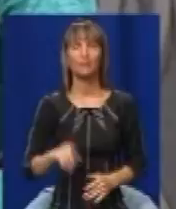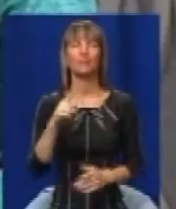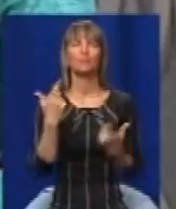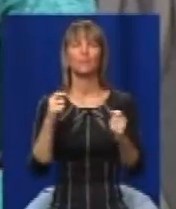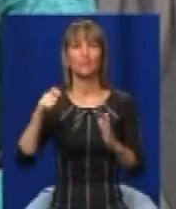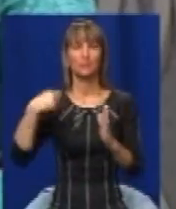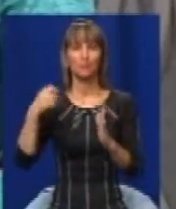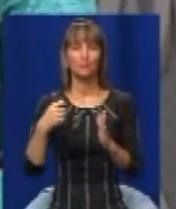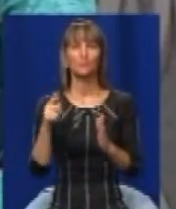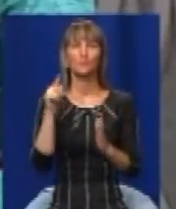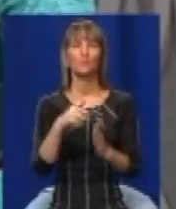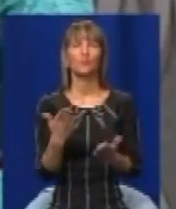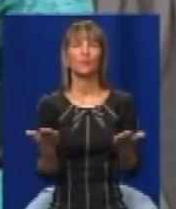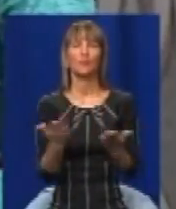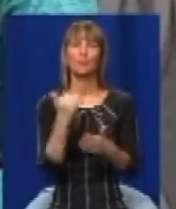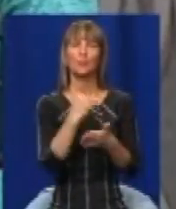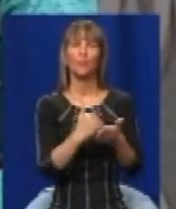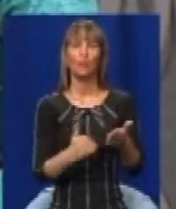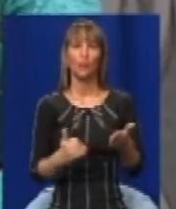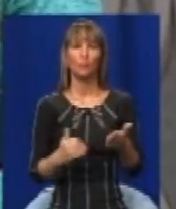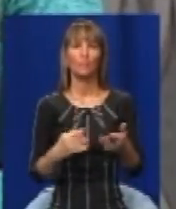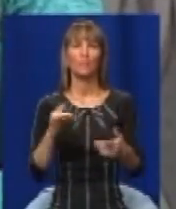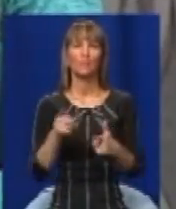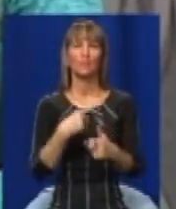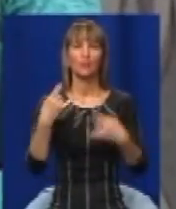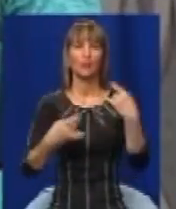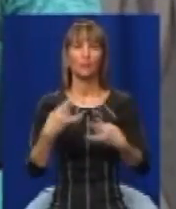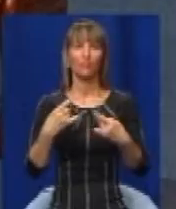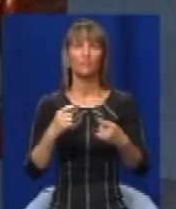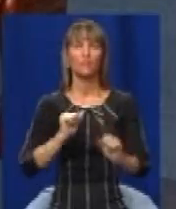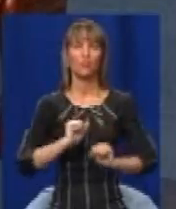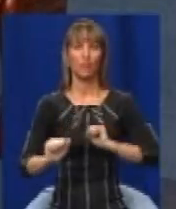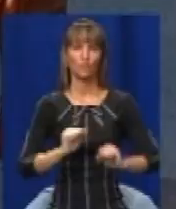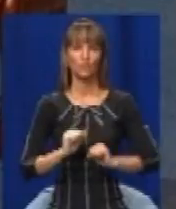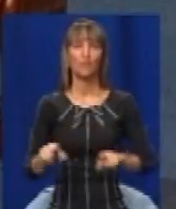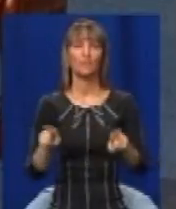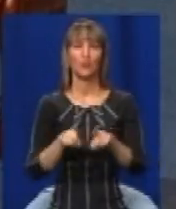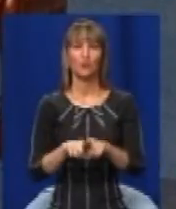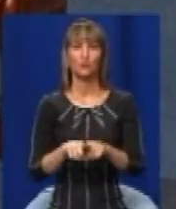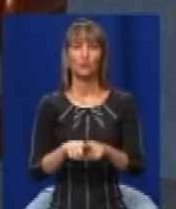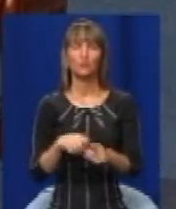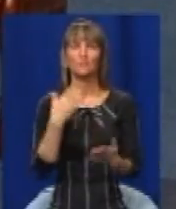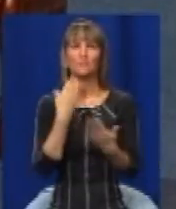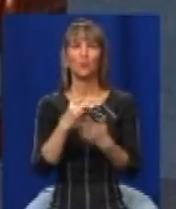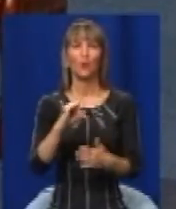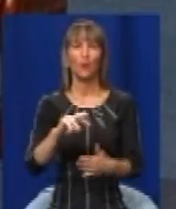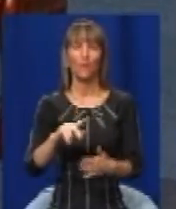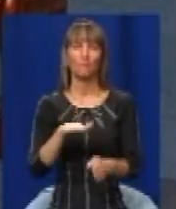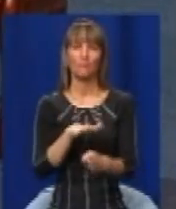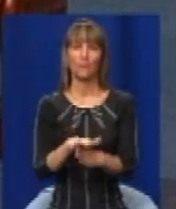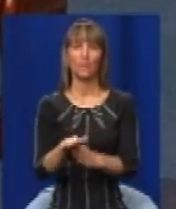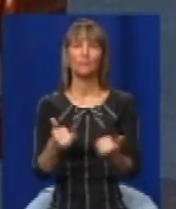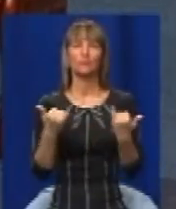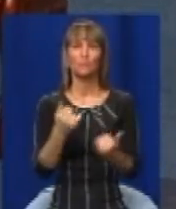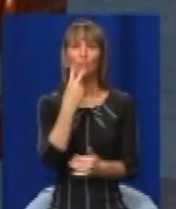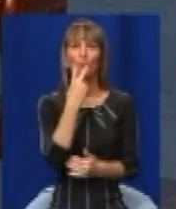фільми, або навіть якісь там певні програми, навіть телебачення, тобто режисер також він свою роль виконує. Ну, а зараз